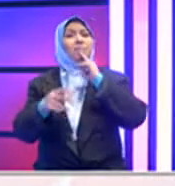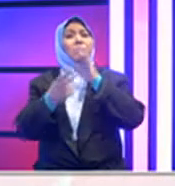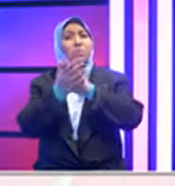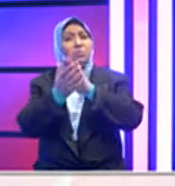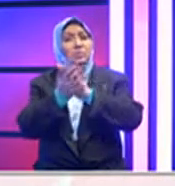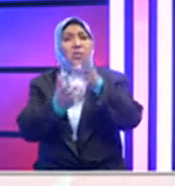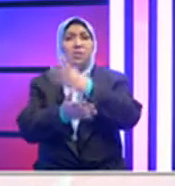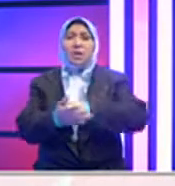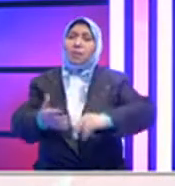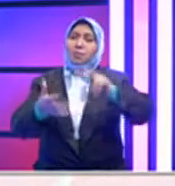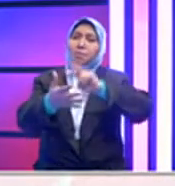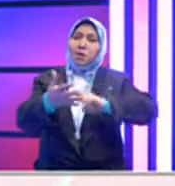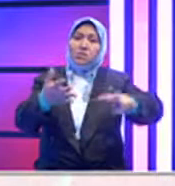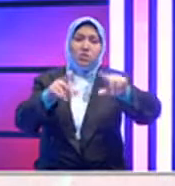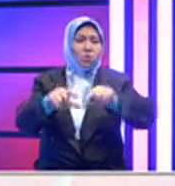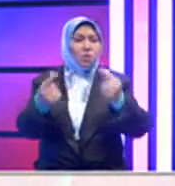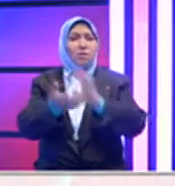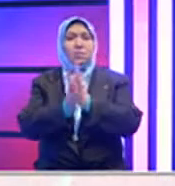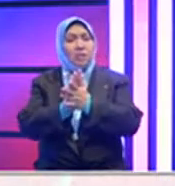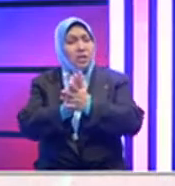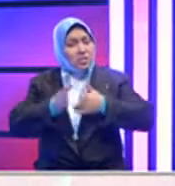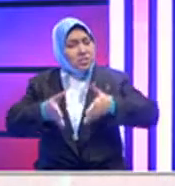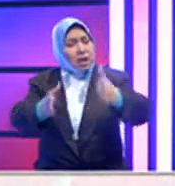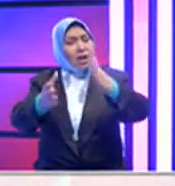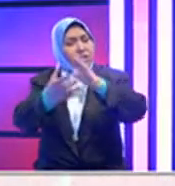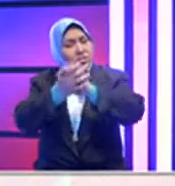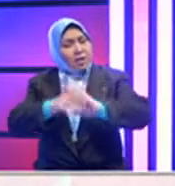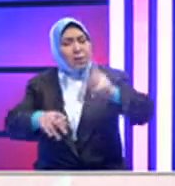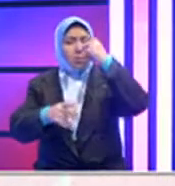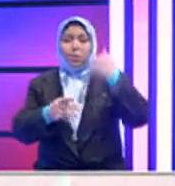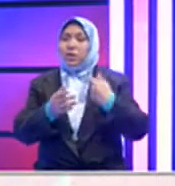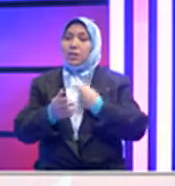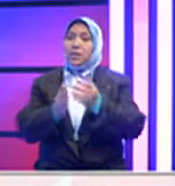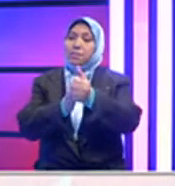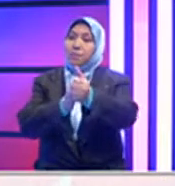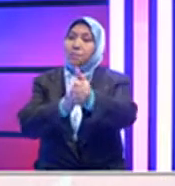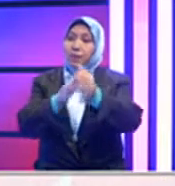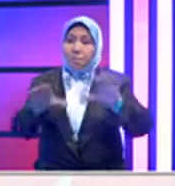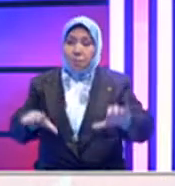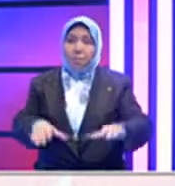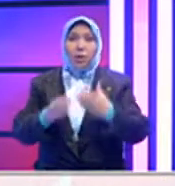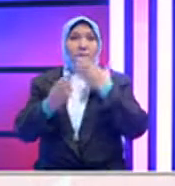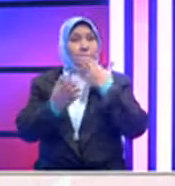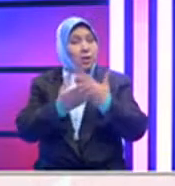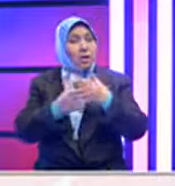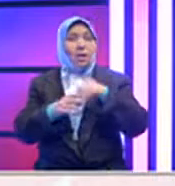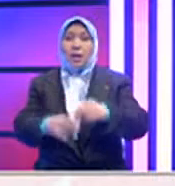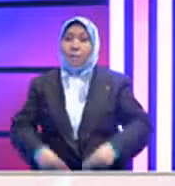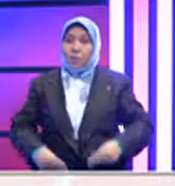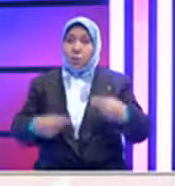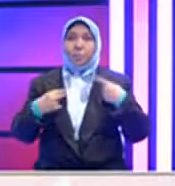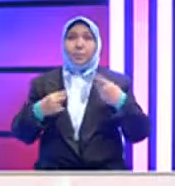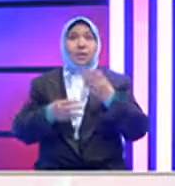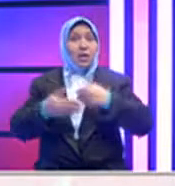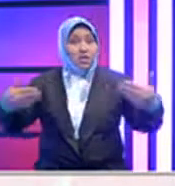dan membaca al-quran sebagai jalan selamat untuk kita selalu dipimpin Melakukan kebaikan dalam hidup ini